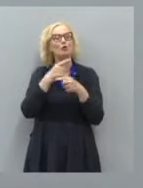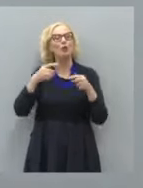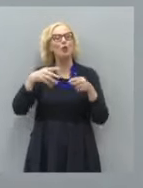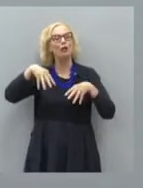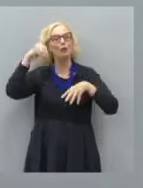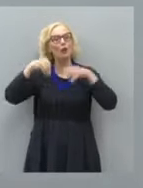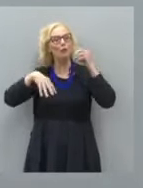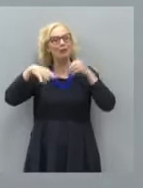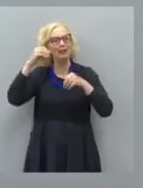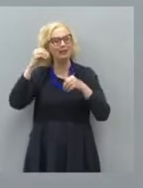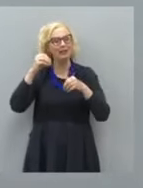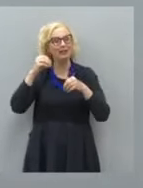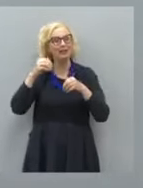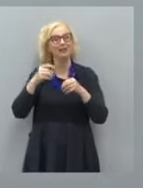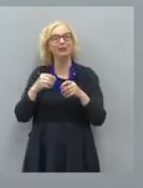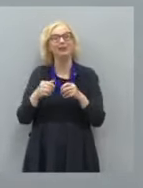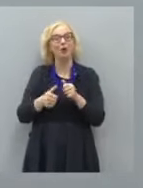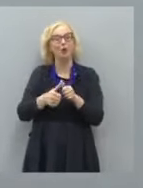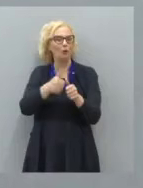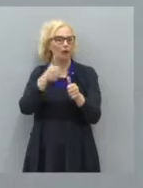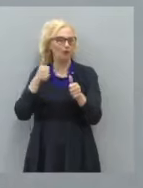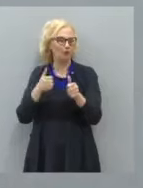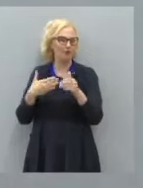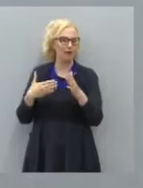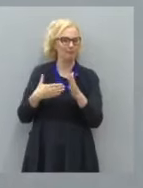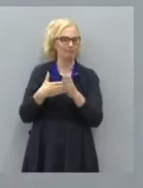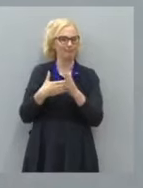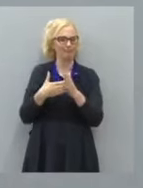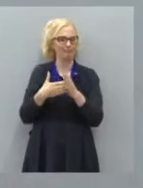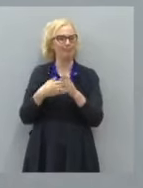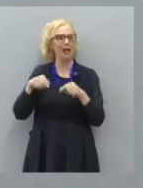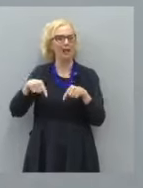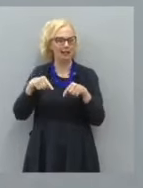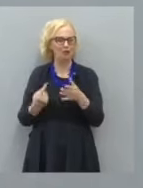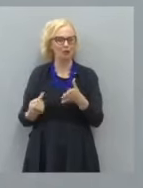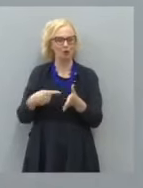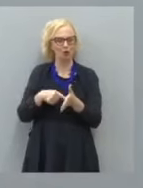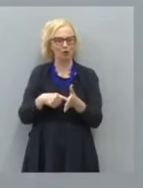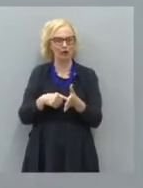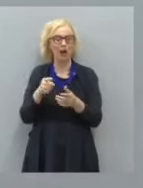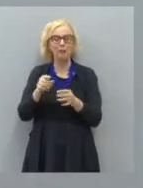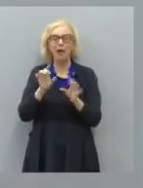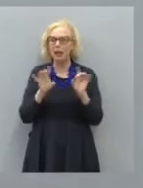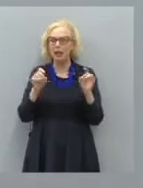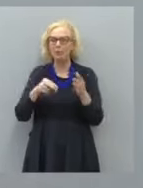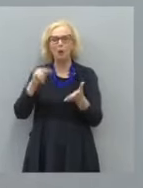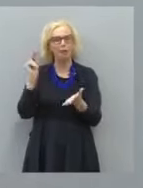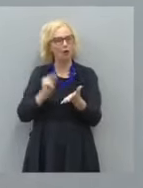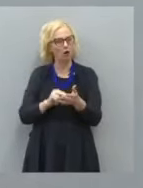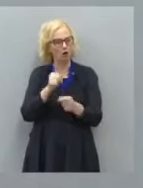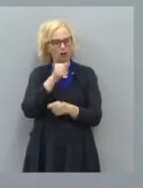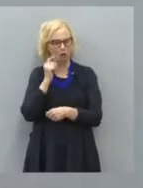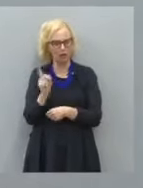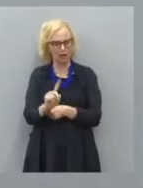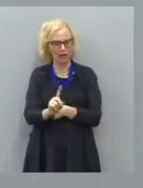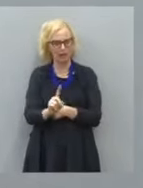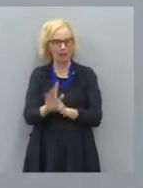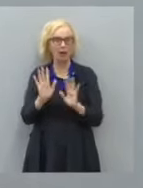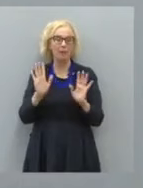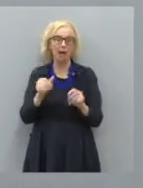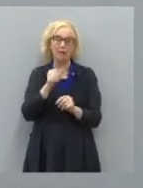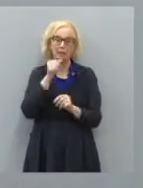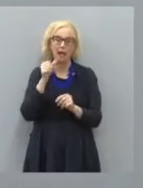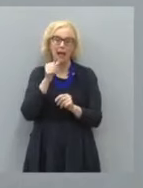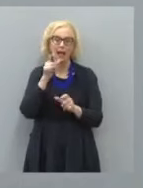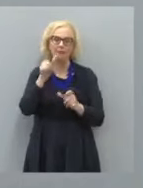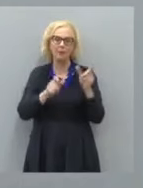dell'anno scorso diciamo libero senza prenotazione logicamente mantenendo le